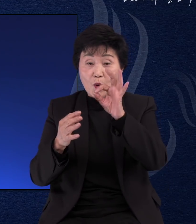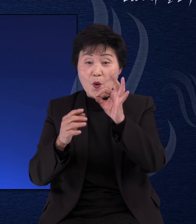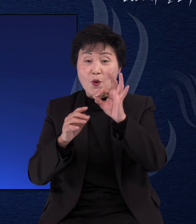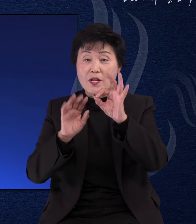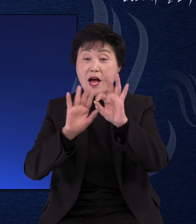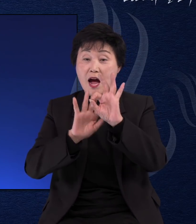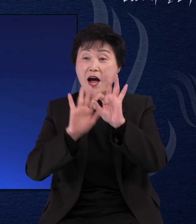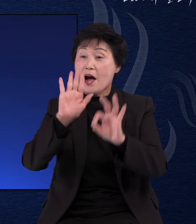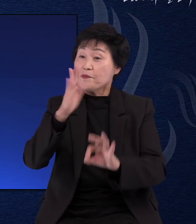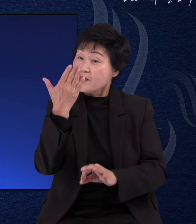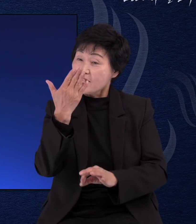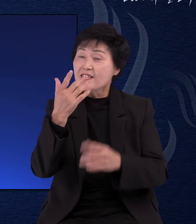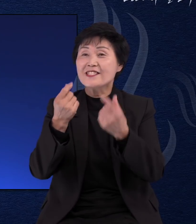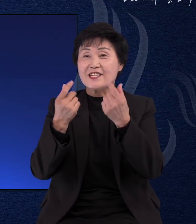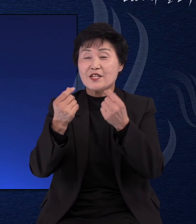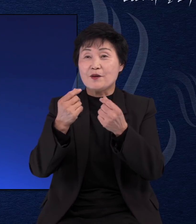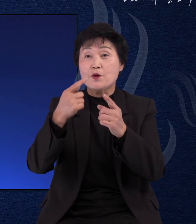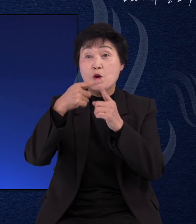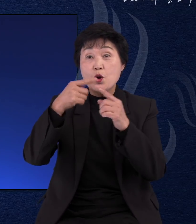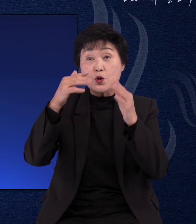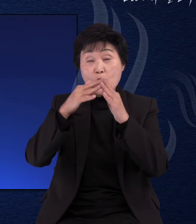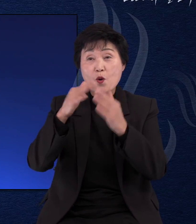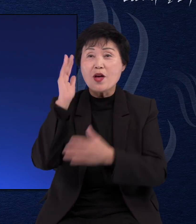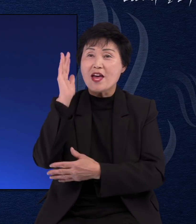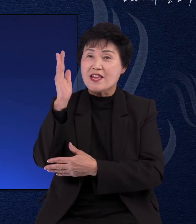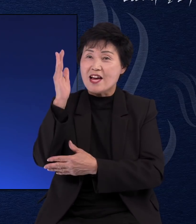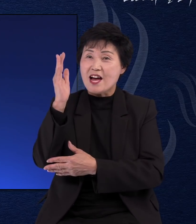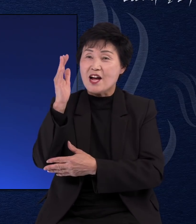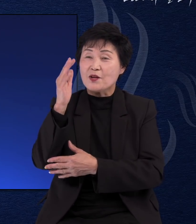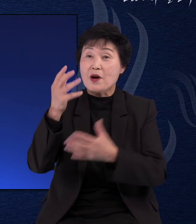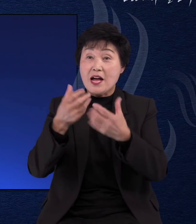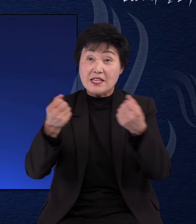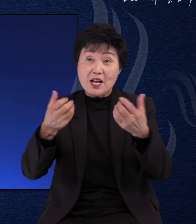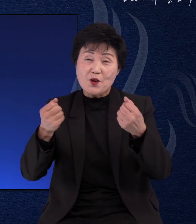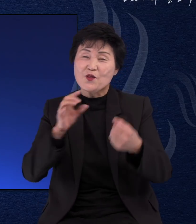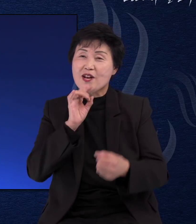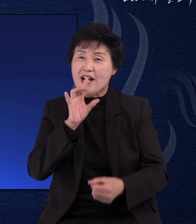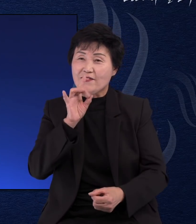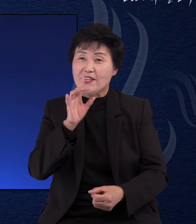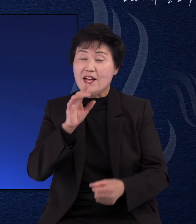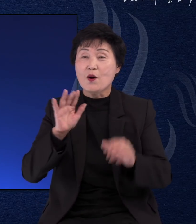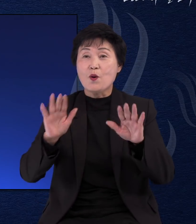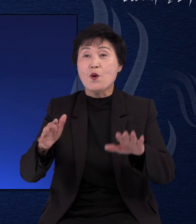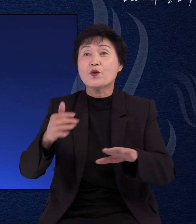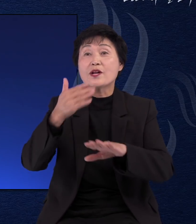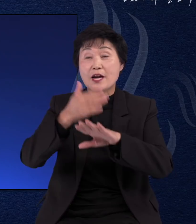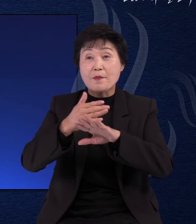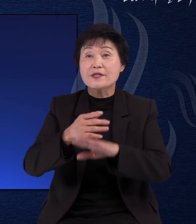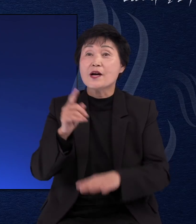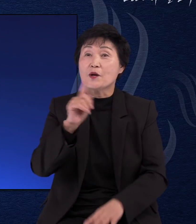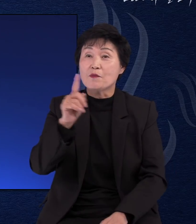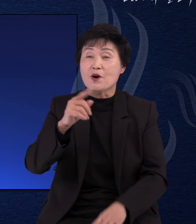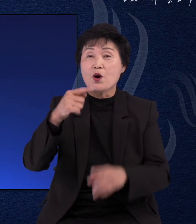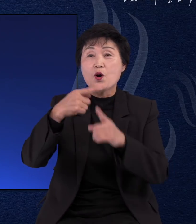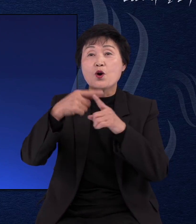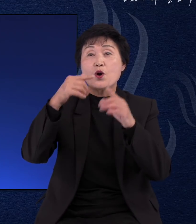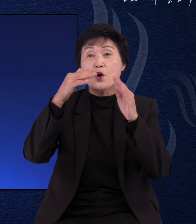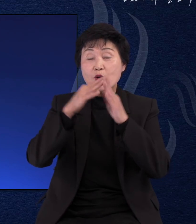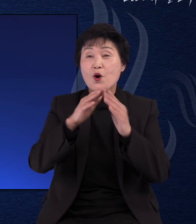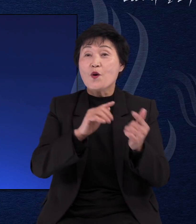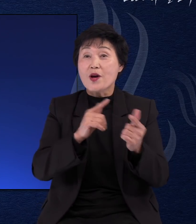이야기와 교회의 이야기가 따로 떼어질 수 없기 때문에 오늘 특별히 마지막 감사한 것은 기도 제목이 교회들을 위해서, 목사님을 위해서